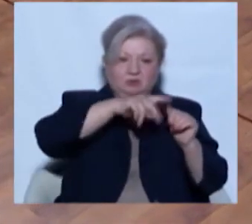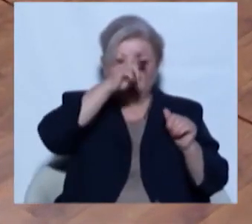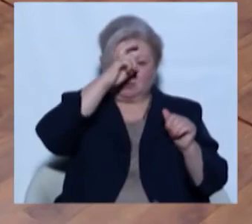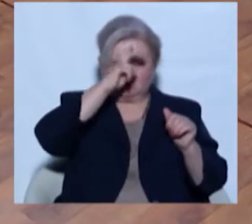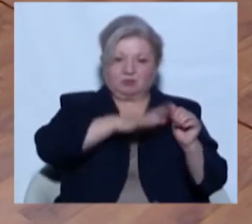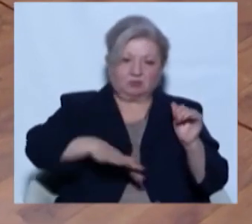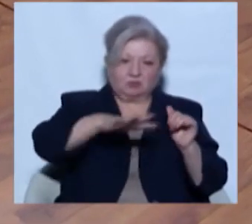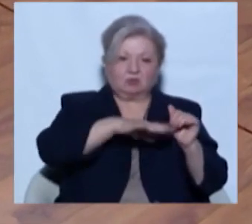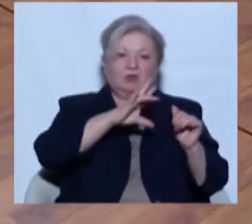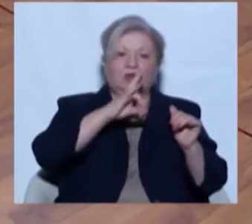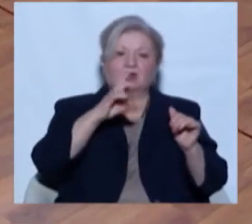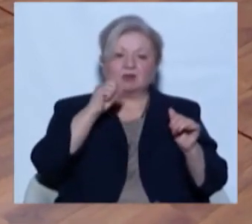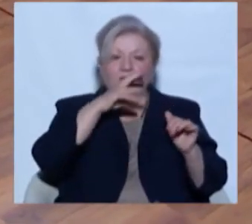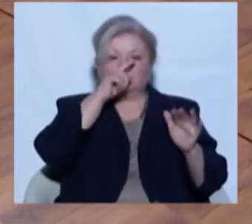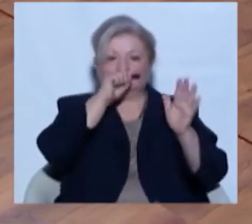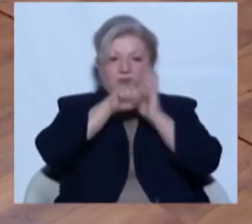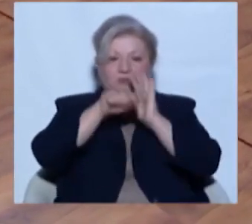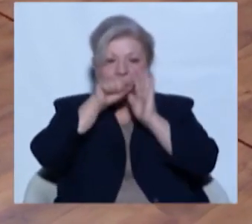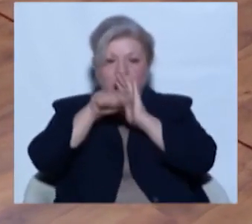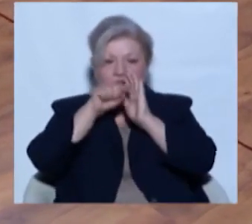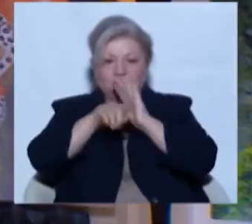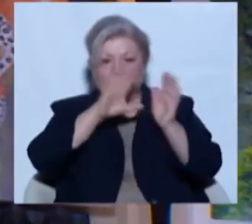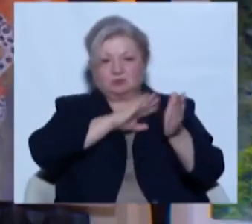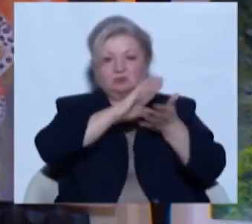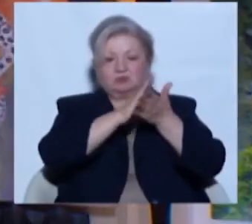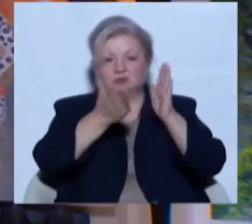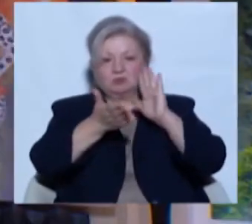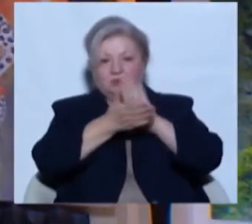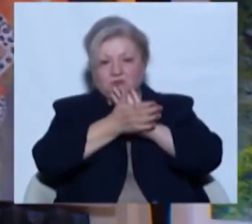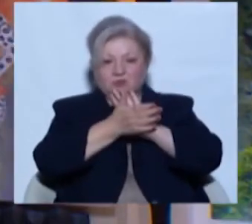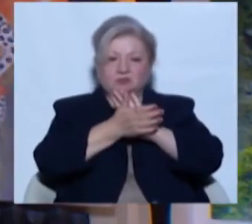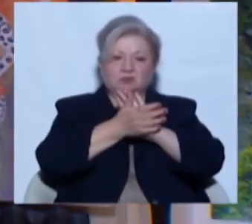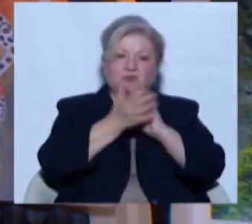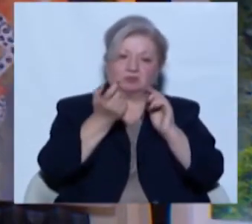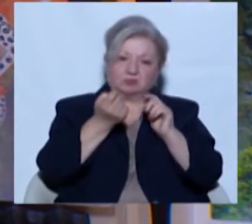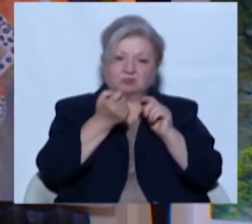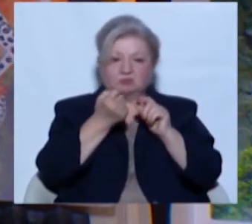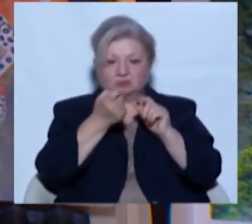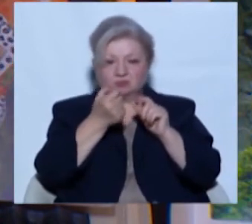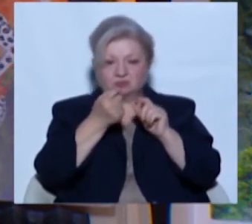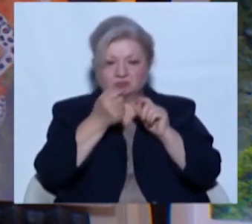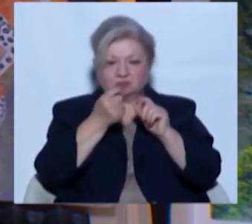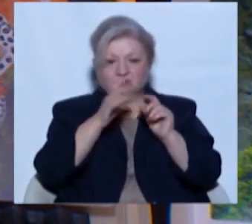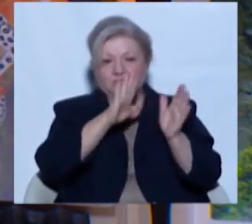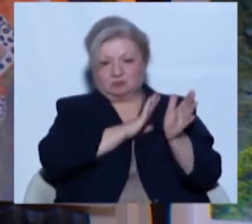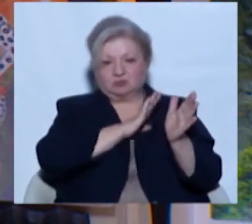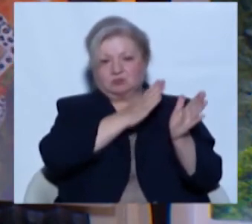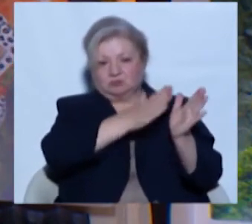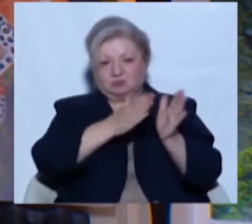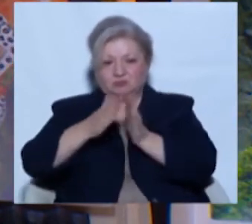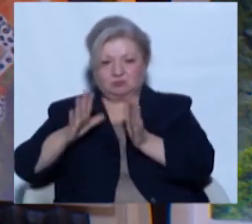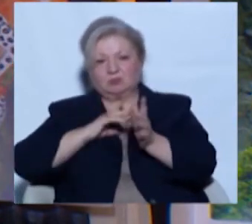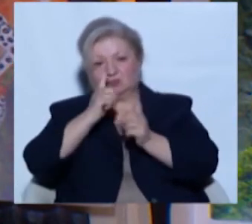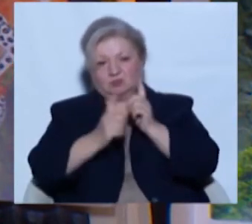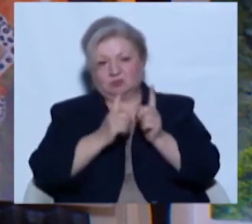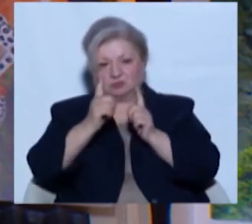და ნატოს ინტენსიური ჩარევის შედეგად სიტუაციები გარკვეულად დარეგულირდა და შედარებით